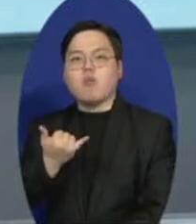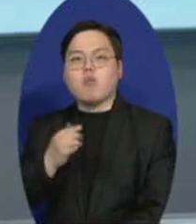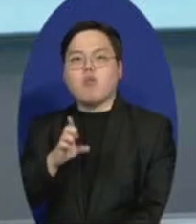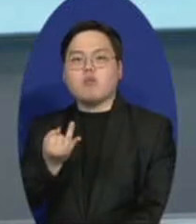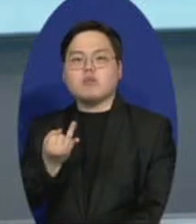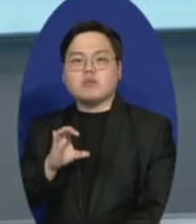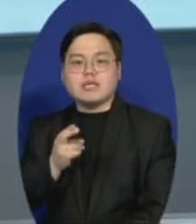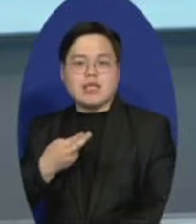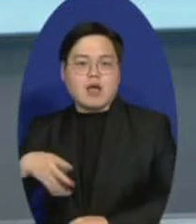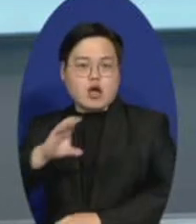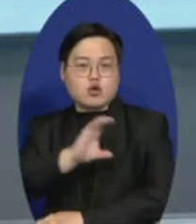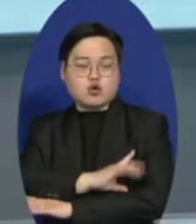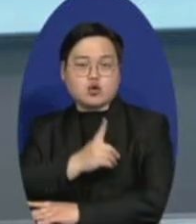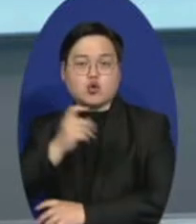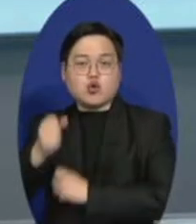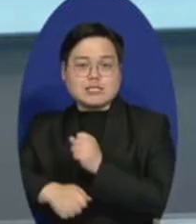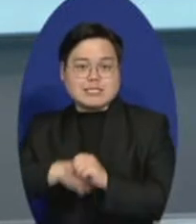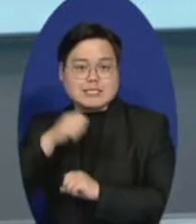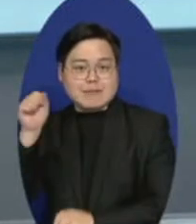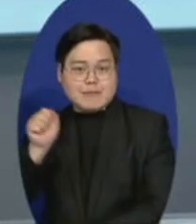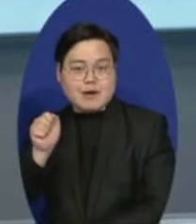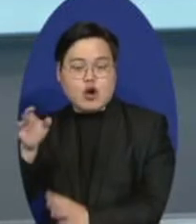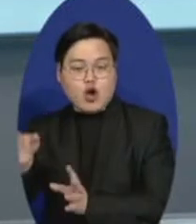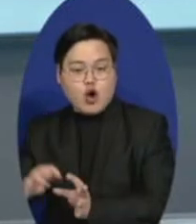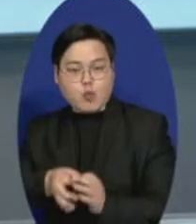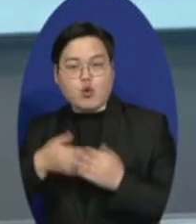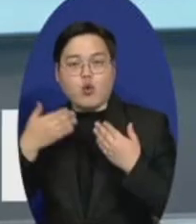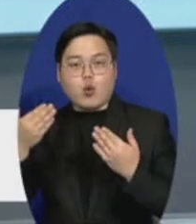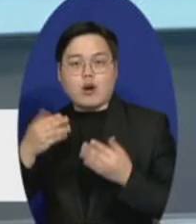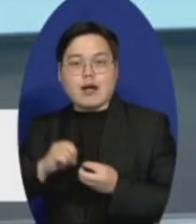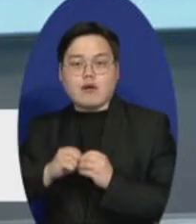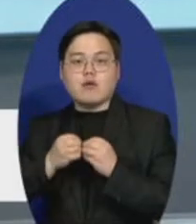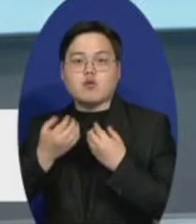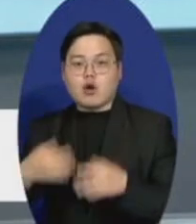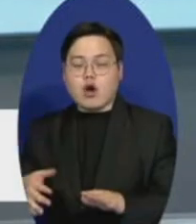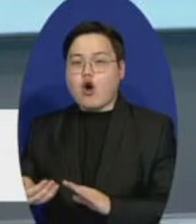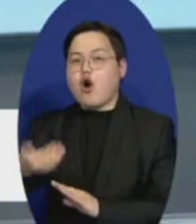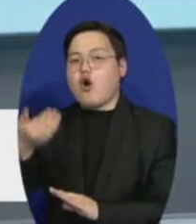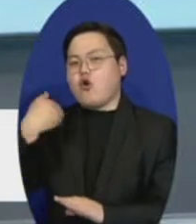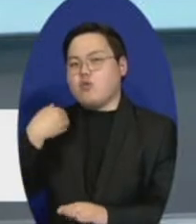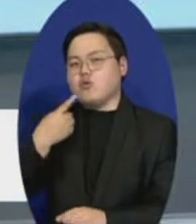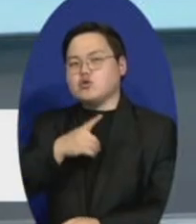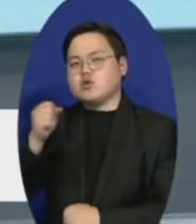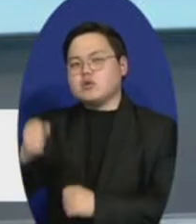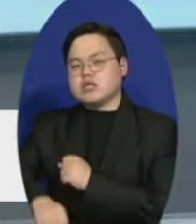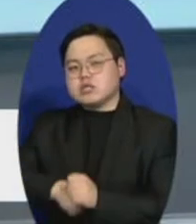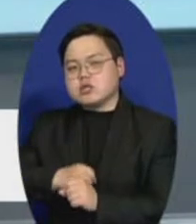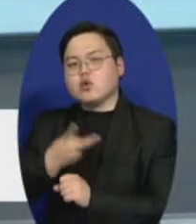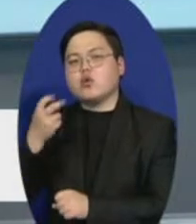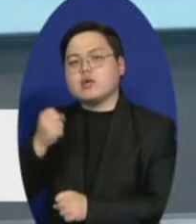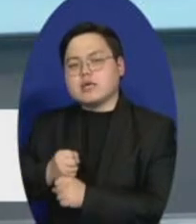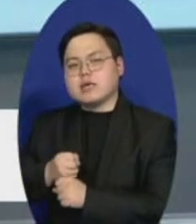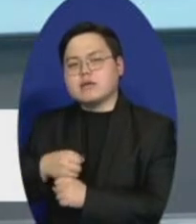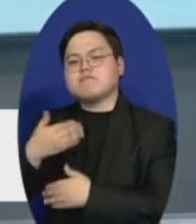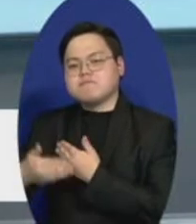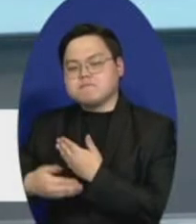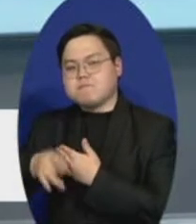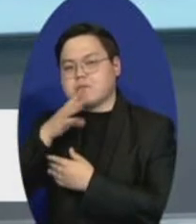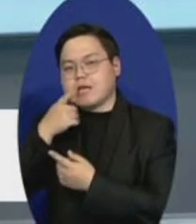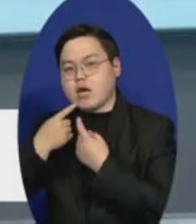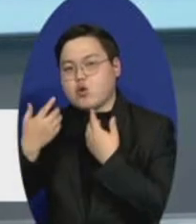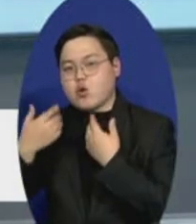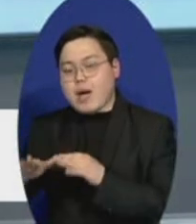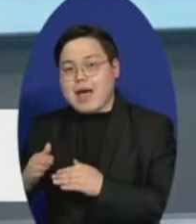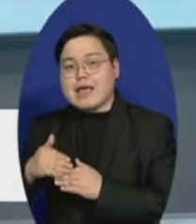сургуулийн 100 жилийн ой тохиож байгаа. Ойн хүрээнд баярын хурал болсон. Хурлаар өнгөрсөн 100 жилийн ололт амжилт мөн эх 100 жилийнхаа бодлого чиглэлийг